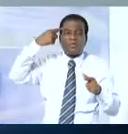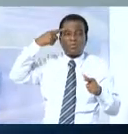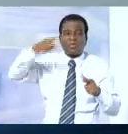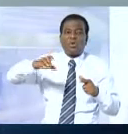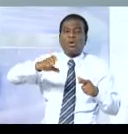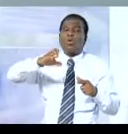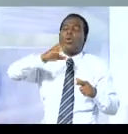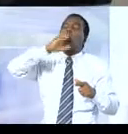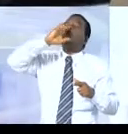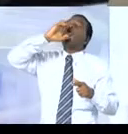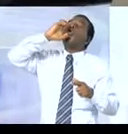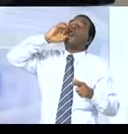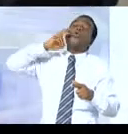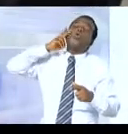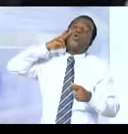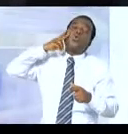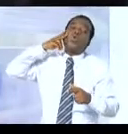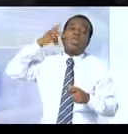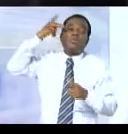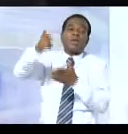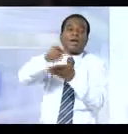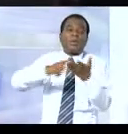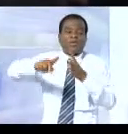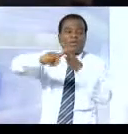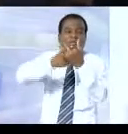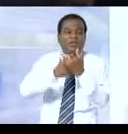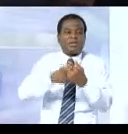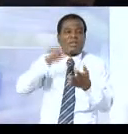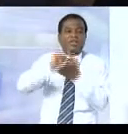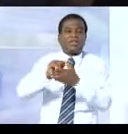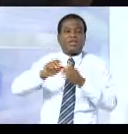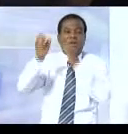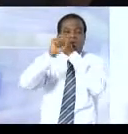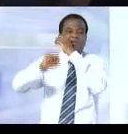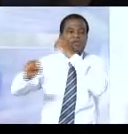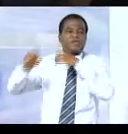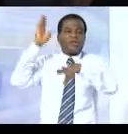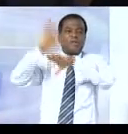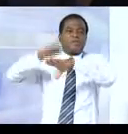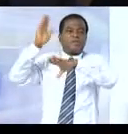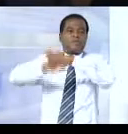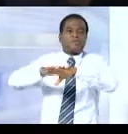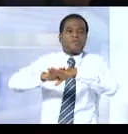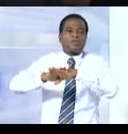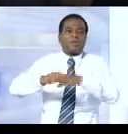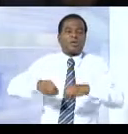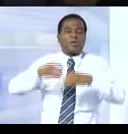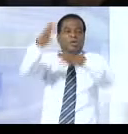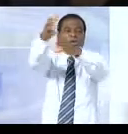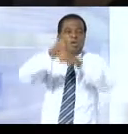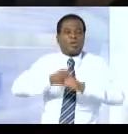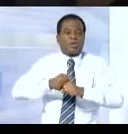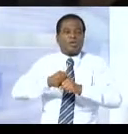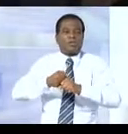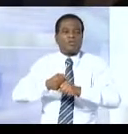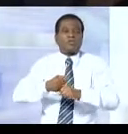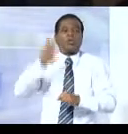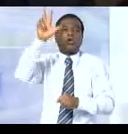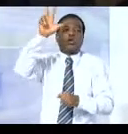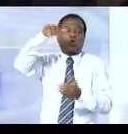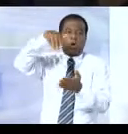l'alcool au volant. Pour la phase de démarrage de cette campagne de prévention, Lozère a reçu de ses partenaires